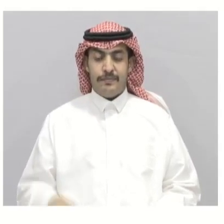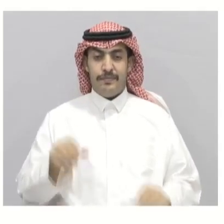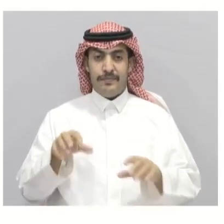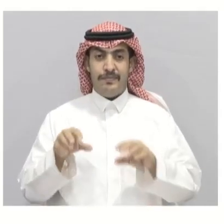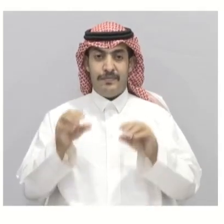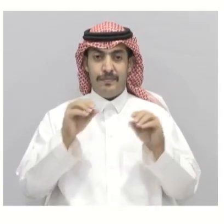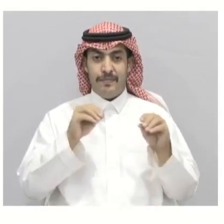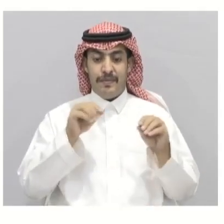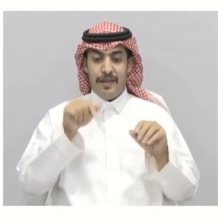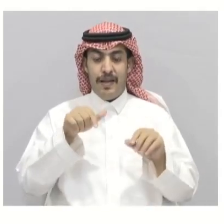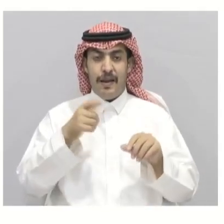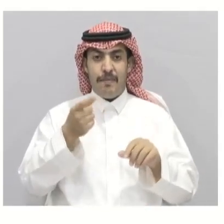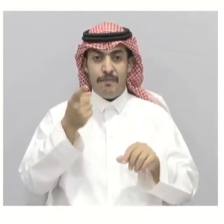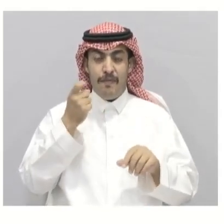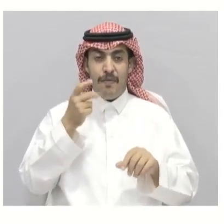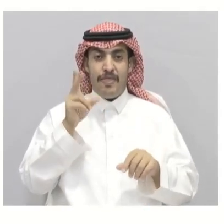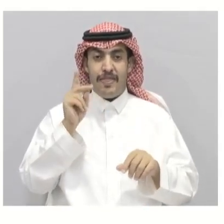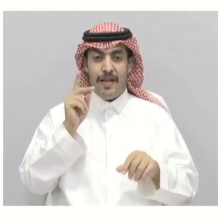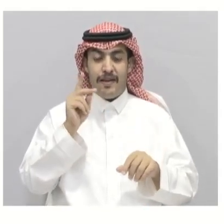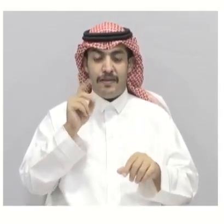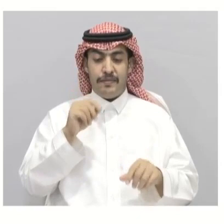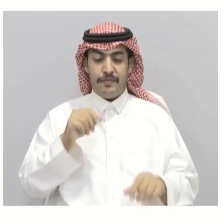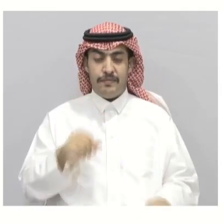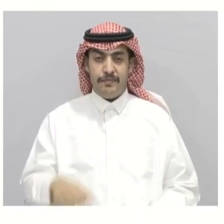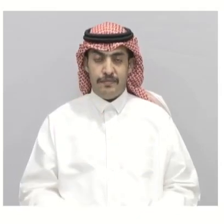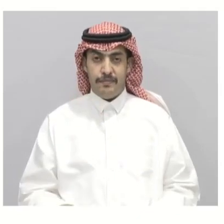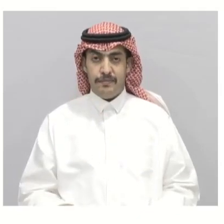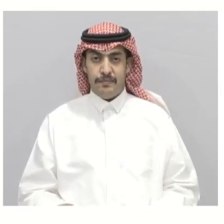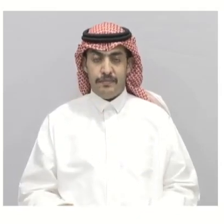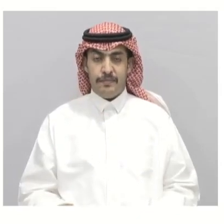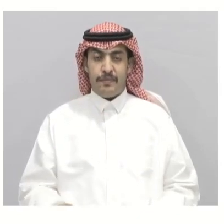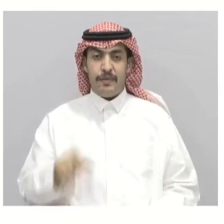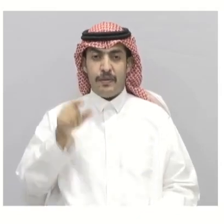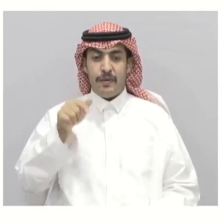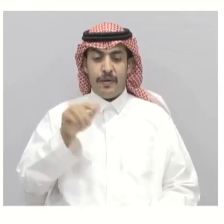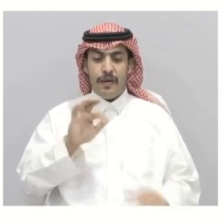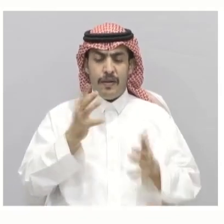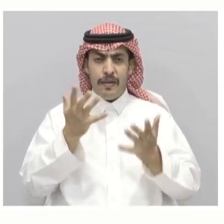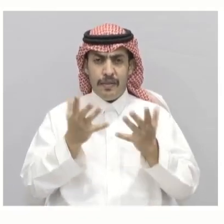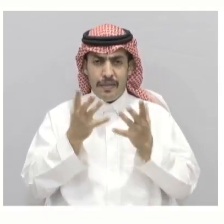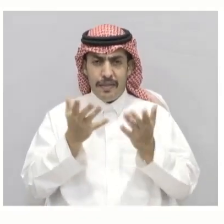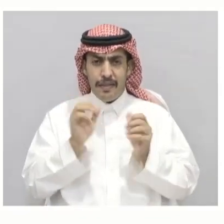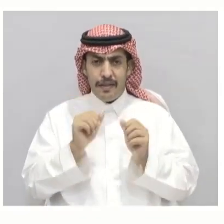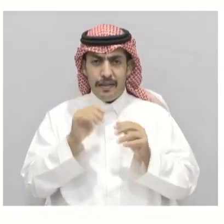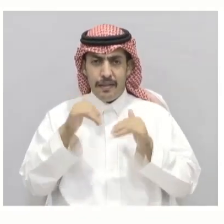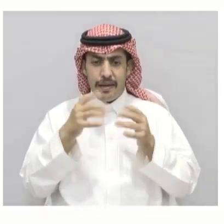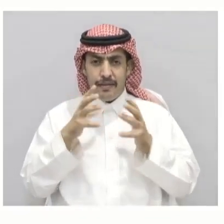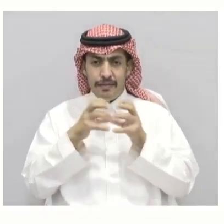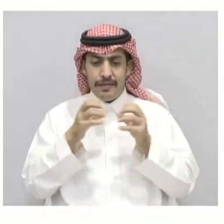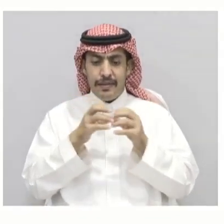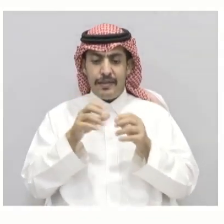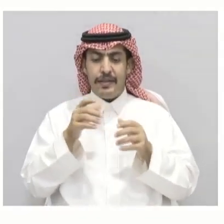اتي اعزائي الى الم فهوم في هذا الدرس وهو تقدير الزوايا